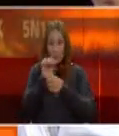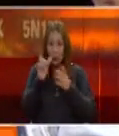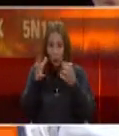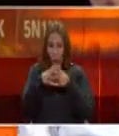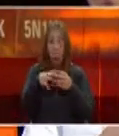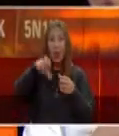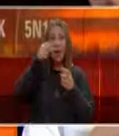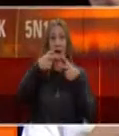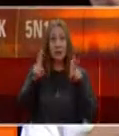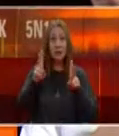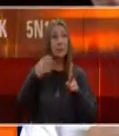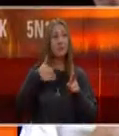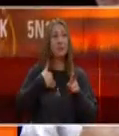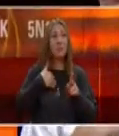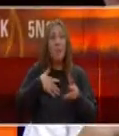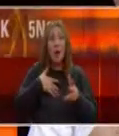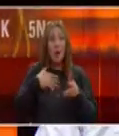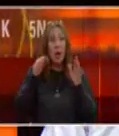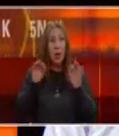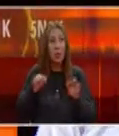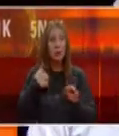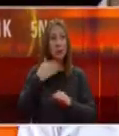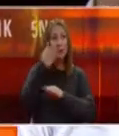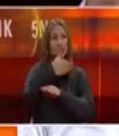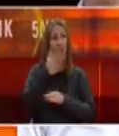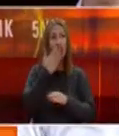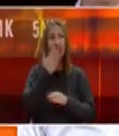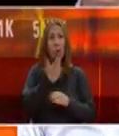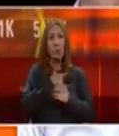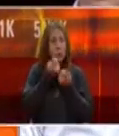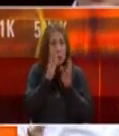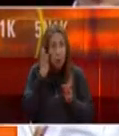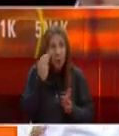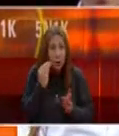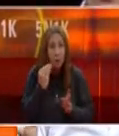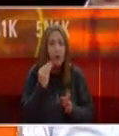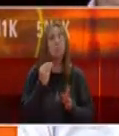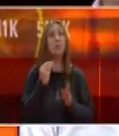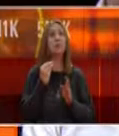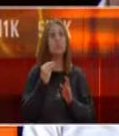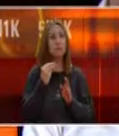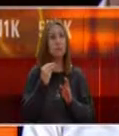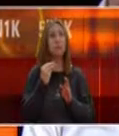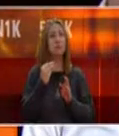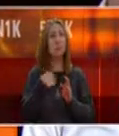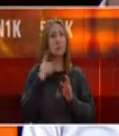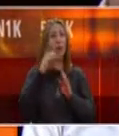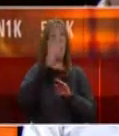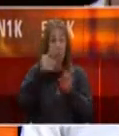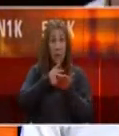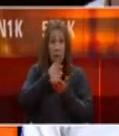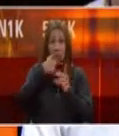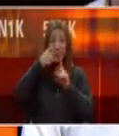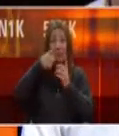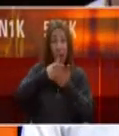biz arkadaşlar merak etti zaten. Gittiğimizde biz öğrendik zaten ücretsiz olduğundan dolayı. Evet. Herkes Tarlabaşı'ndan burada.